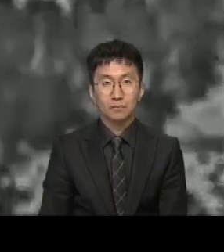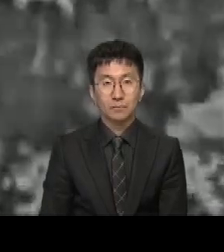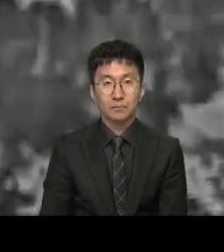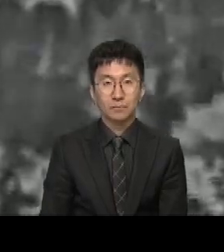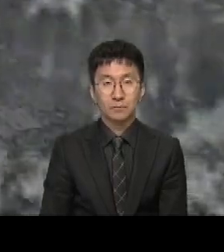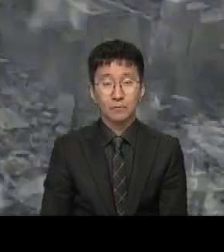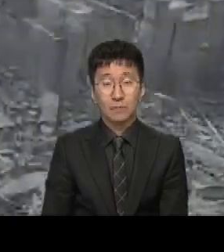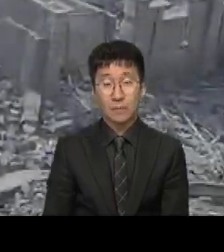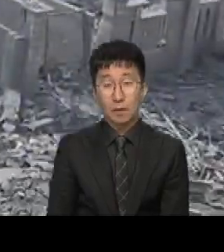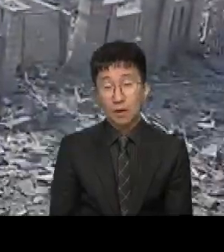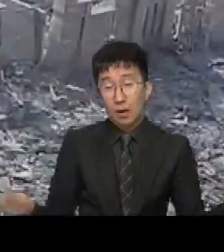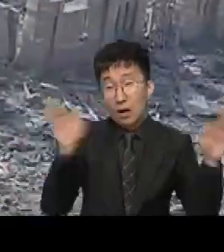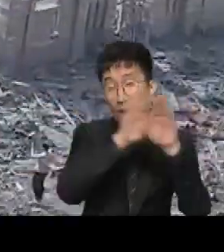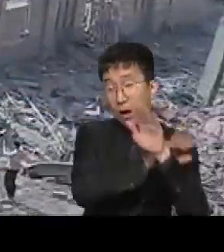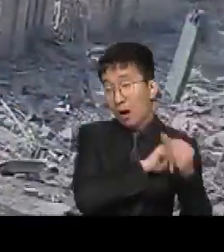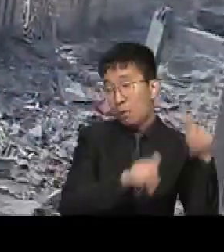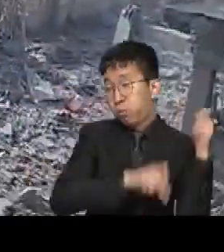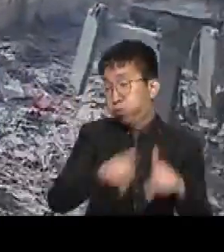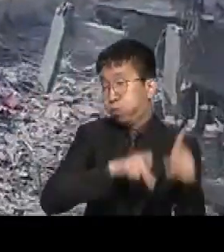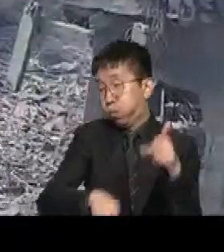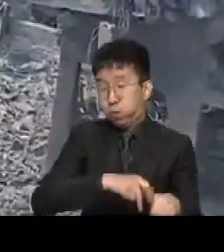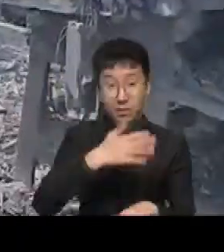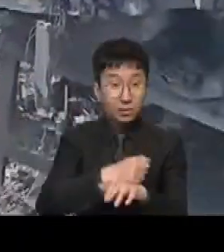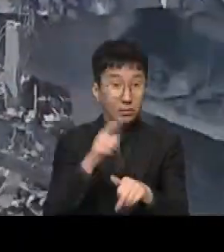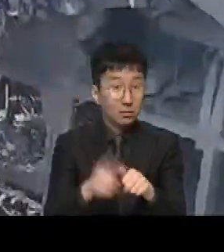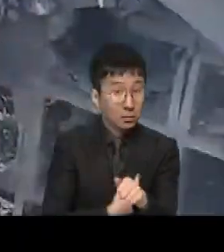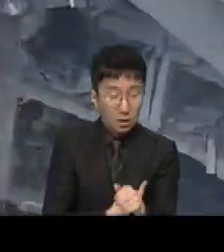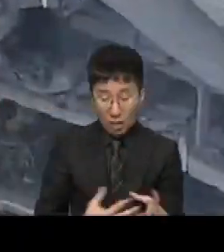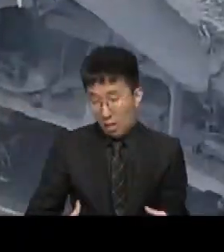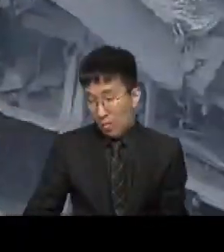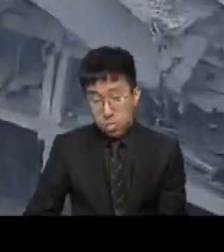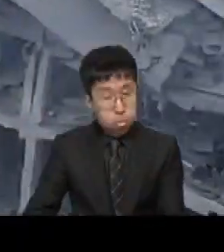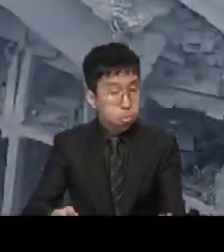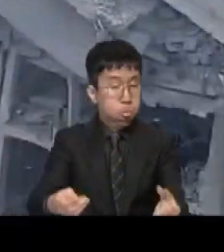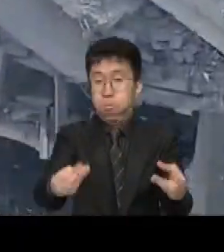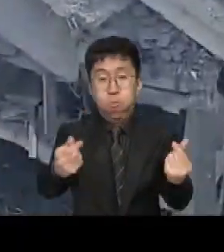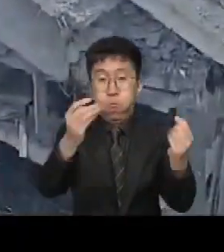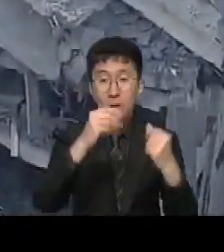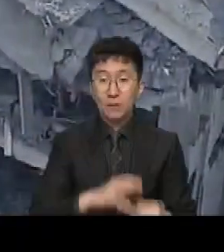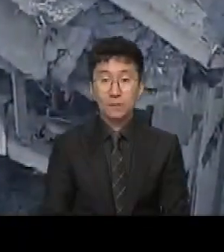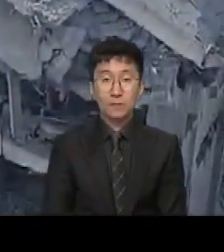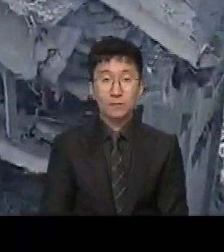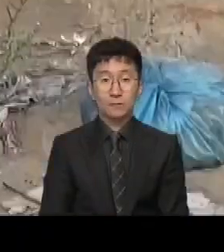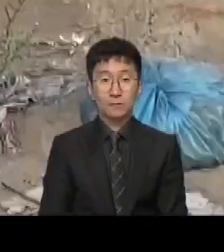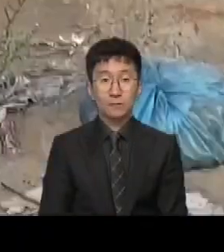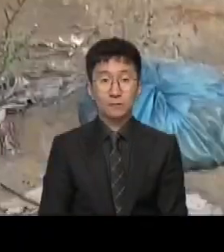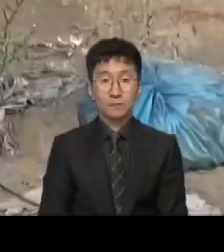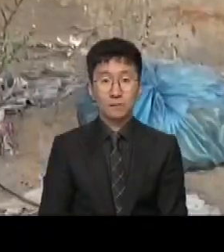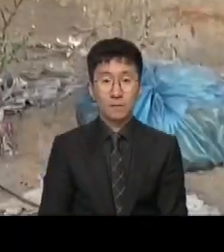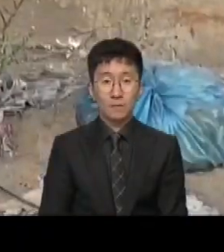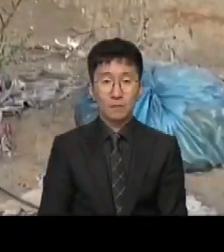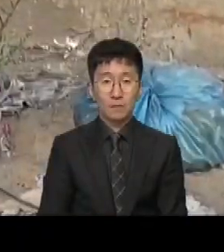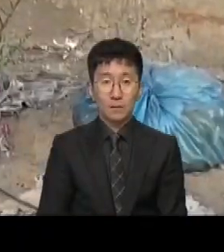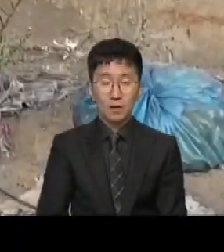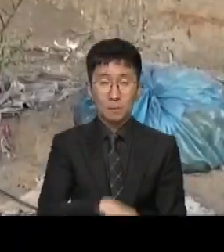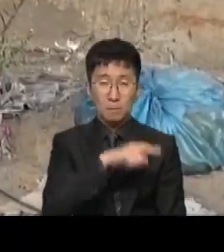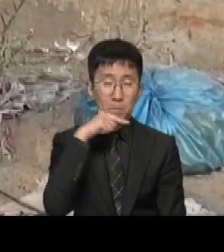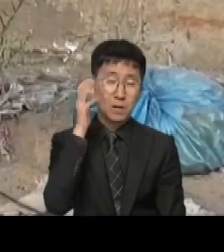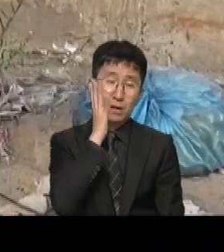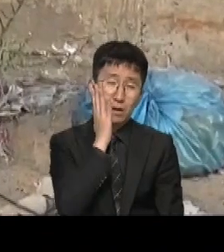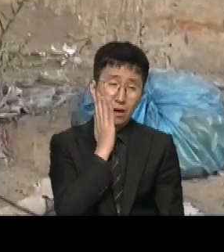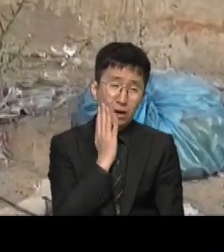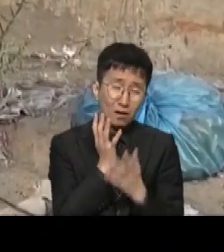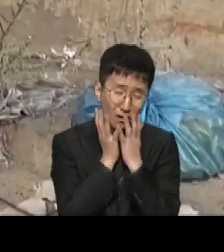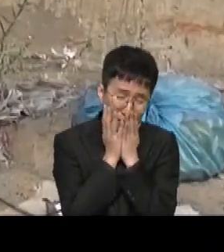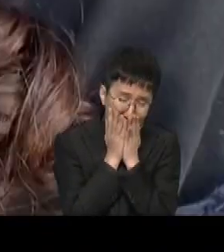밤새 이어진 폭격으로 가자지구 주민들의 삶의 터전은 잿더미로 변한 지 오래입니다. 피 묻은 얼굴로 공포에 질린 채